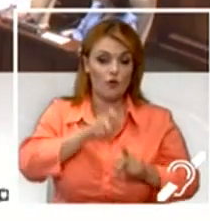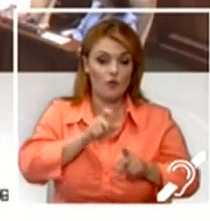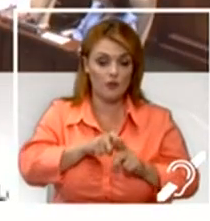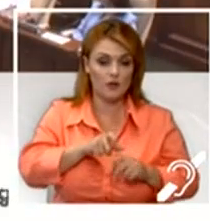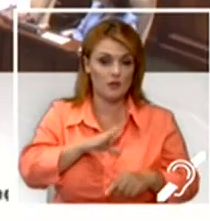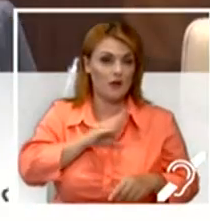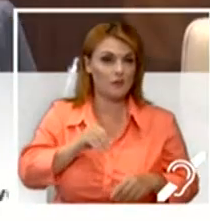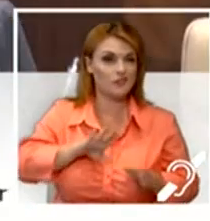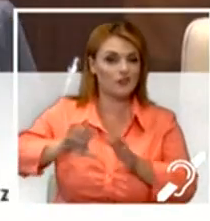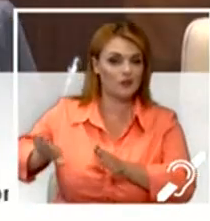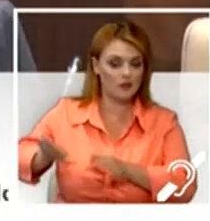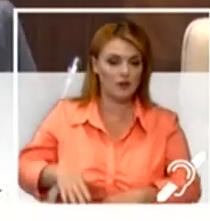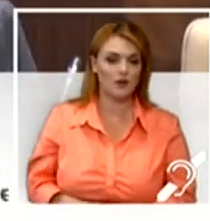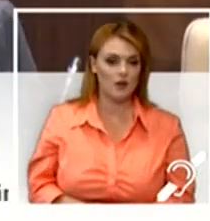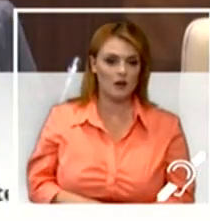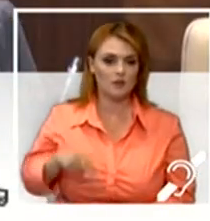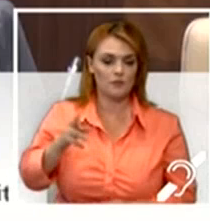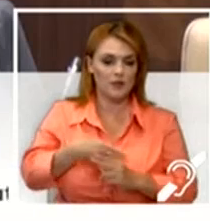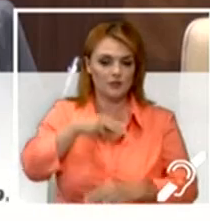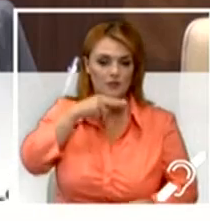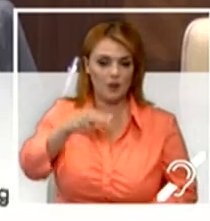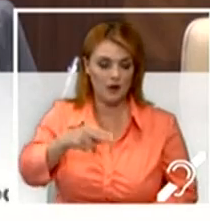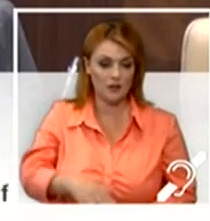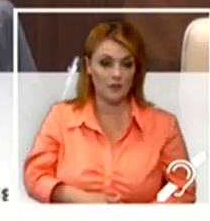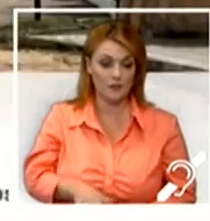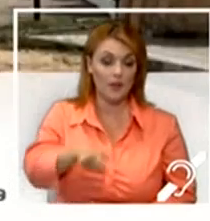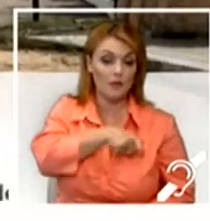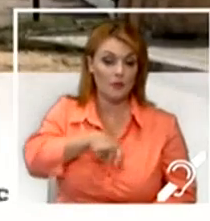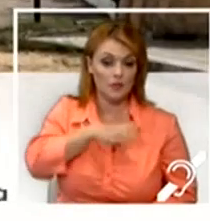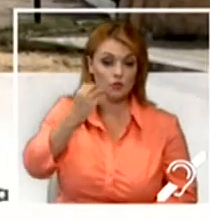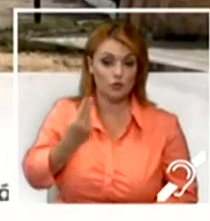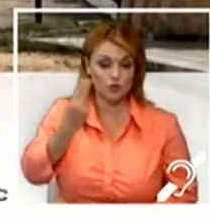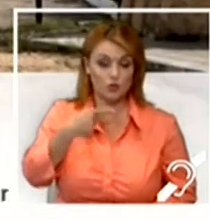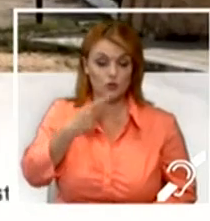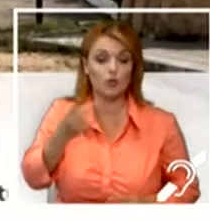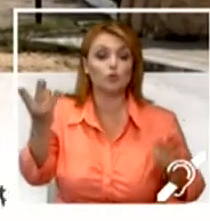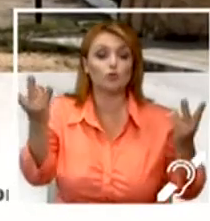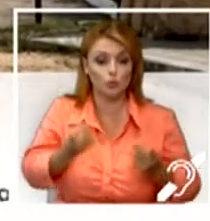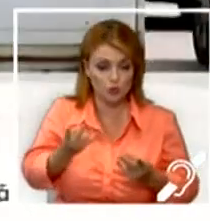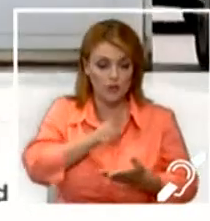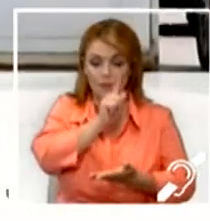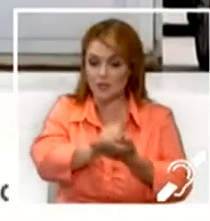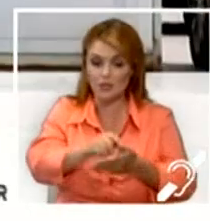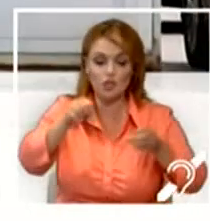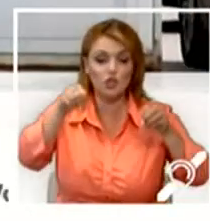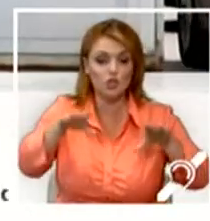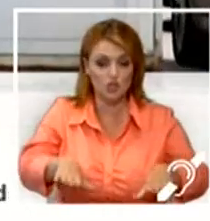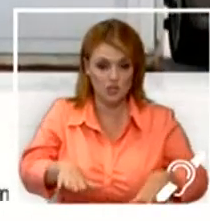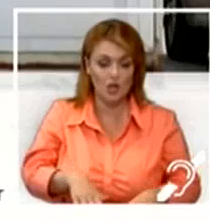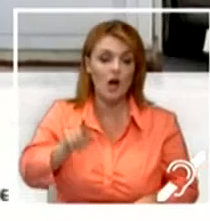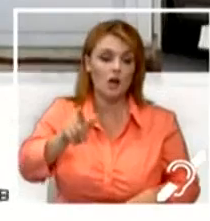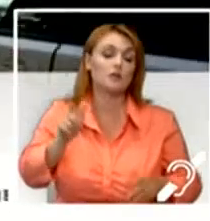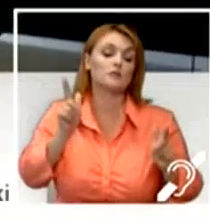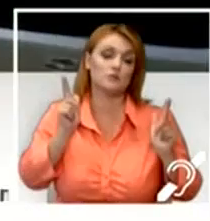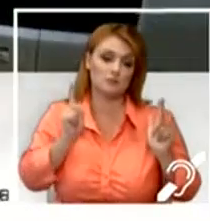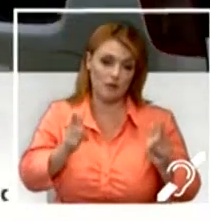trecută cu vederea nici de opoziția parlamentară. Socialiștii susțin că este necesară o soluție politică și pledează pentru discuții în